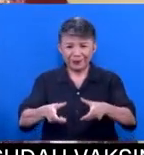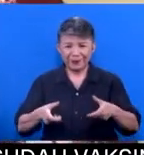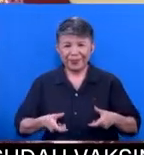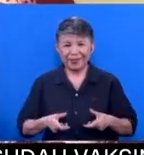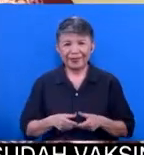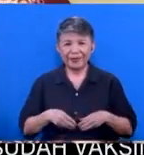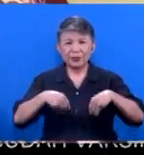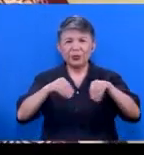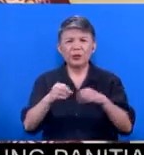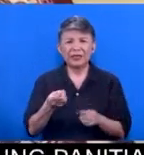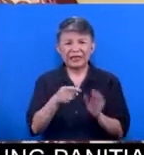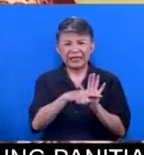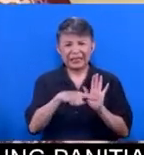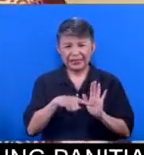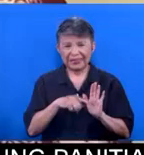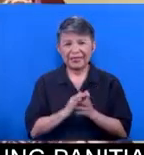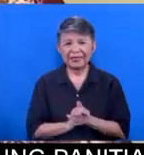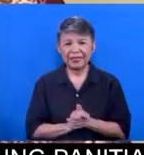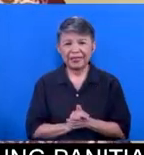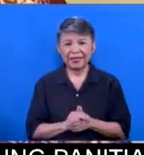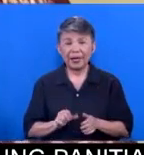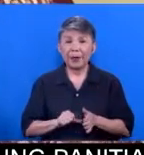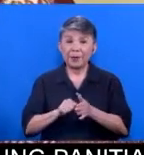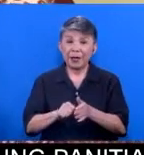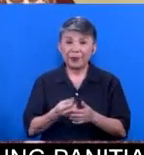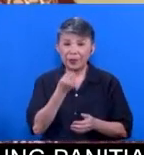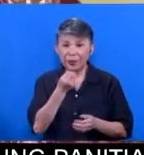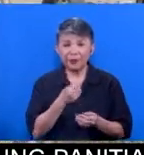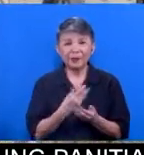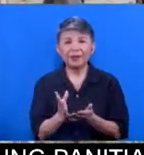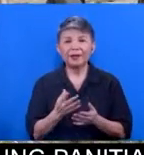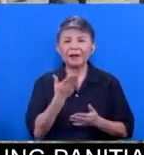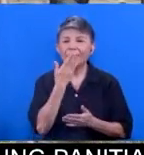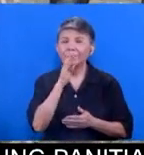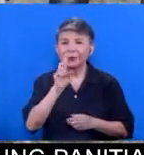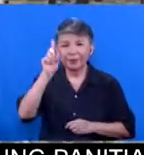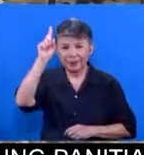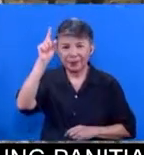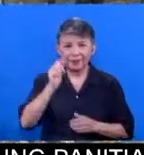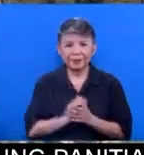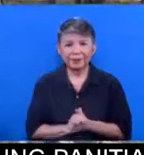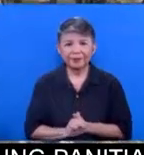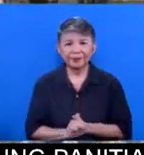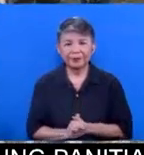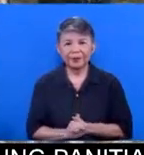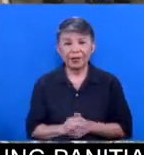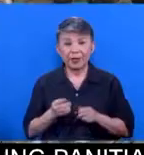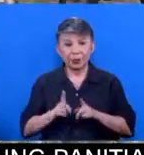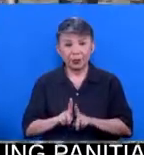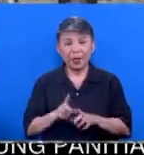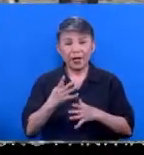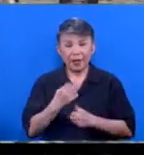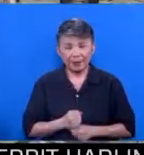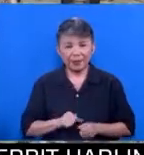kurang penjualannya juga nah ini mah ada kini ya alhamdulillah ya melalui aksi ini Feby dan Ayu berharap